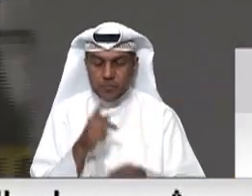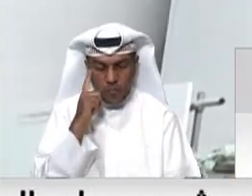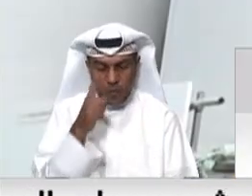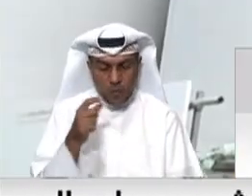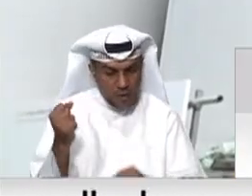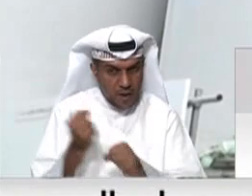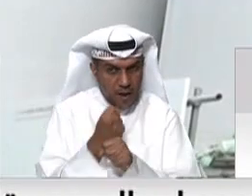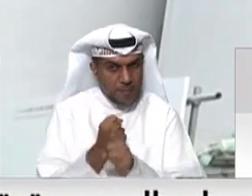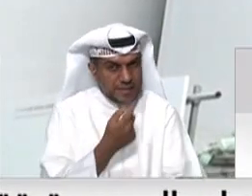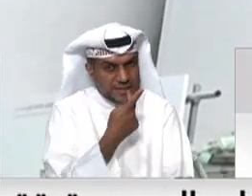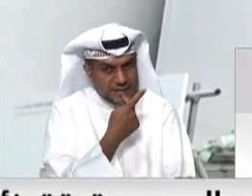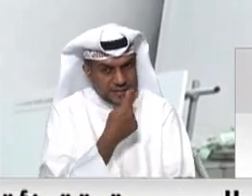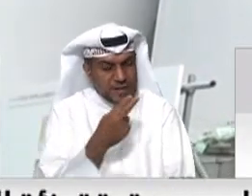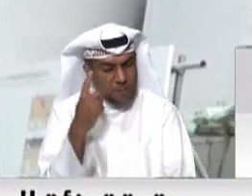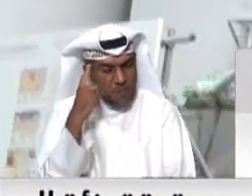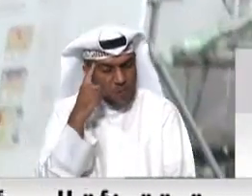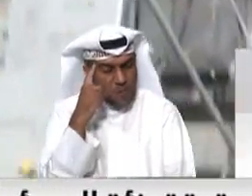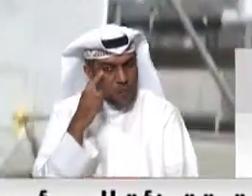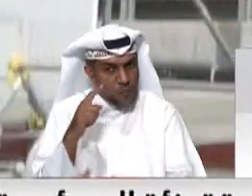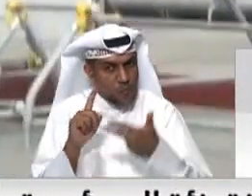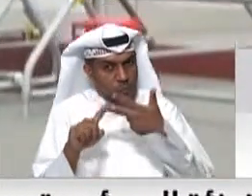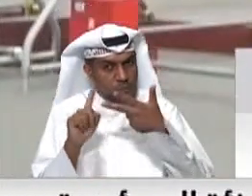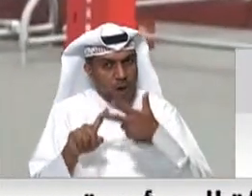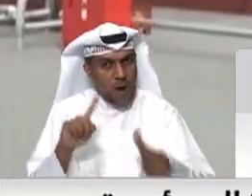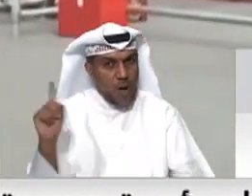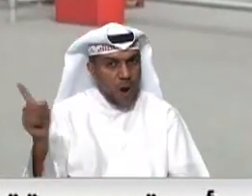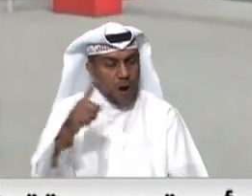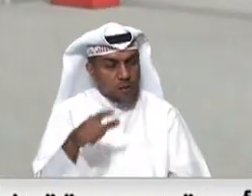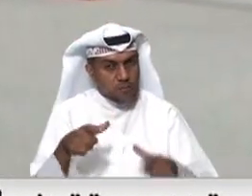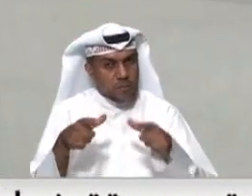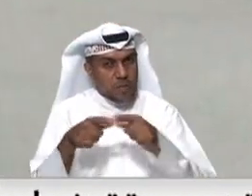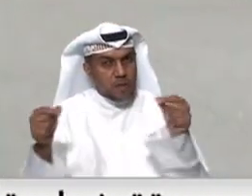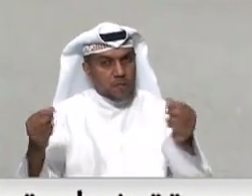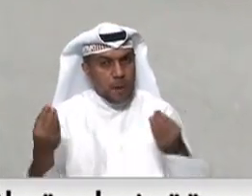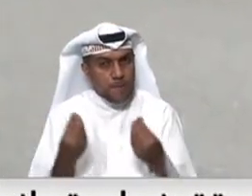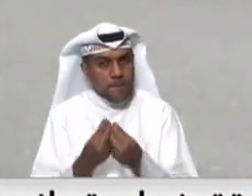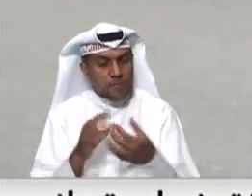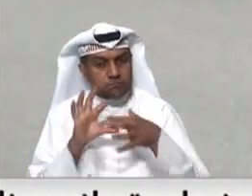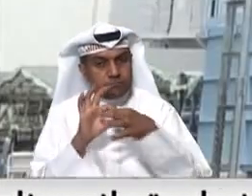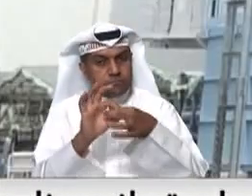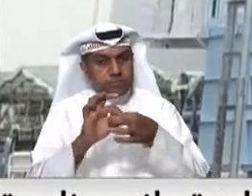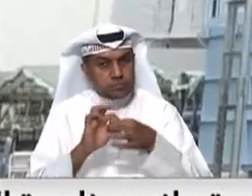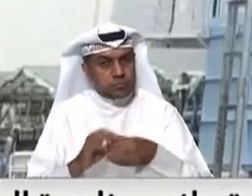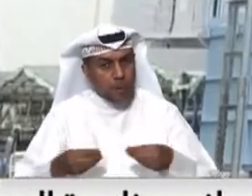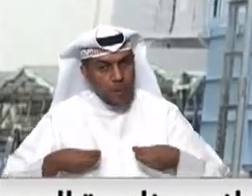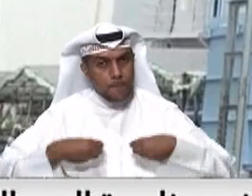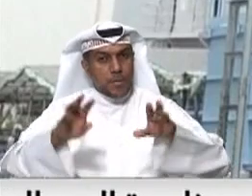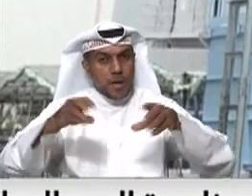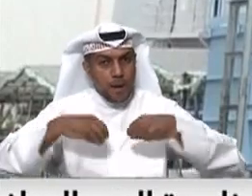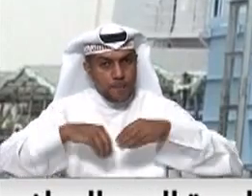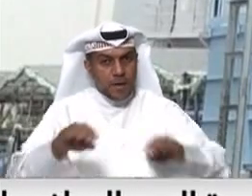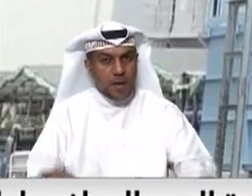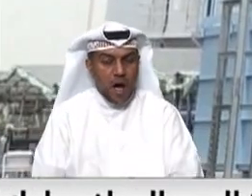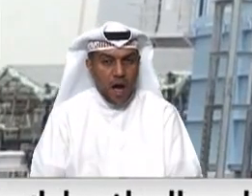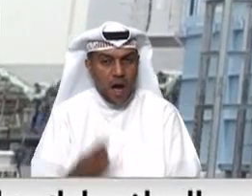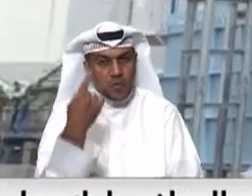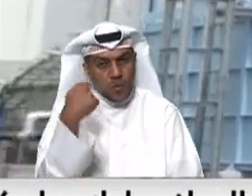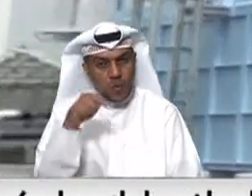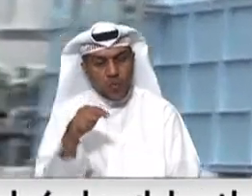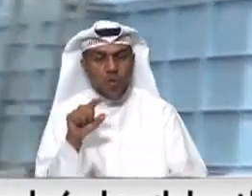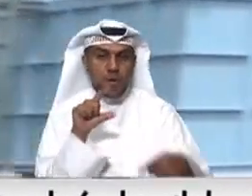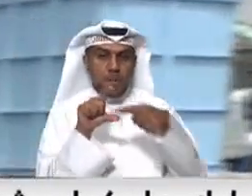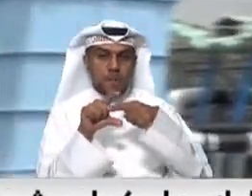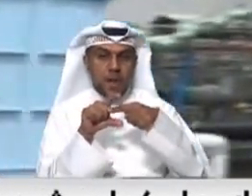باعتبارها ثالث أكبر مزود نفط لليابان، صدرت في الشهر الماضي نسبة 10.5%